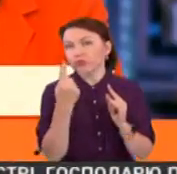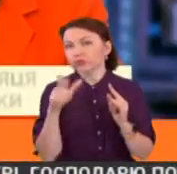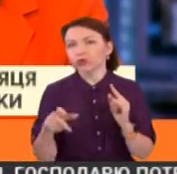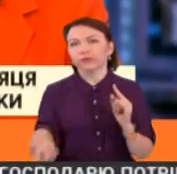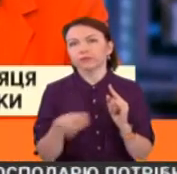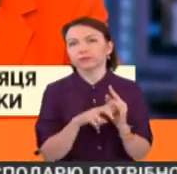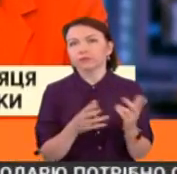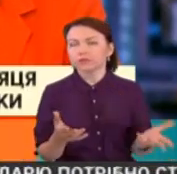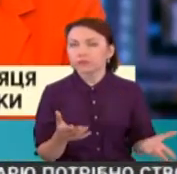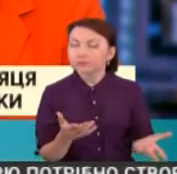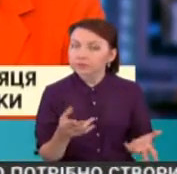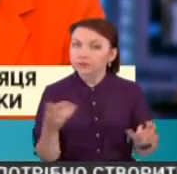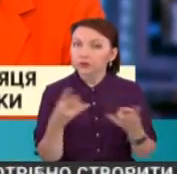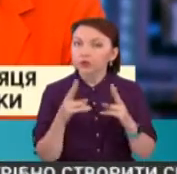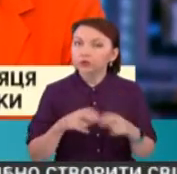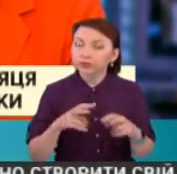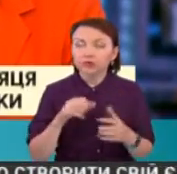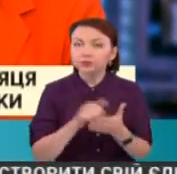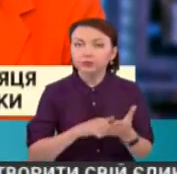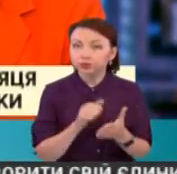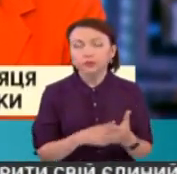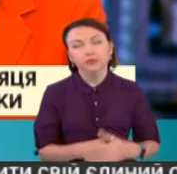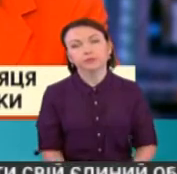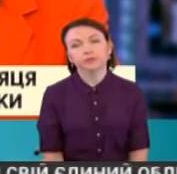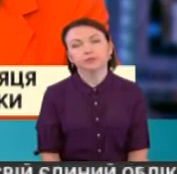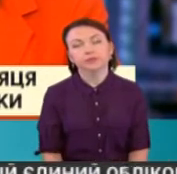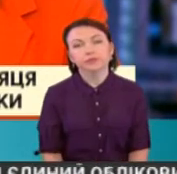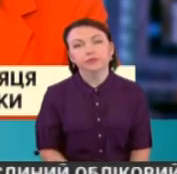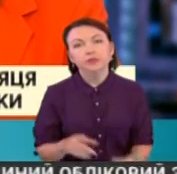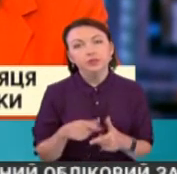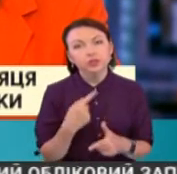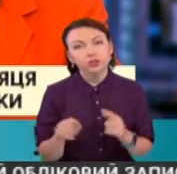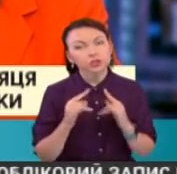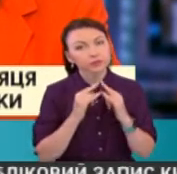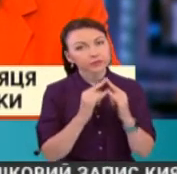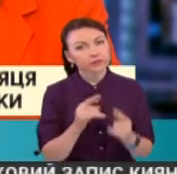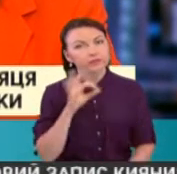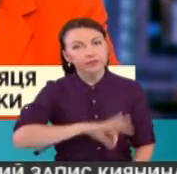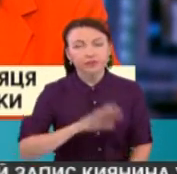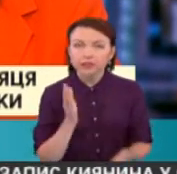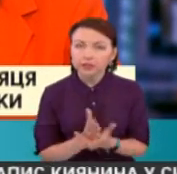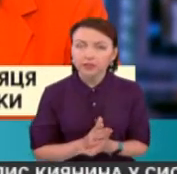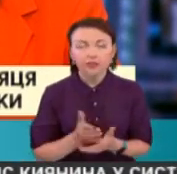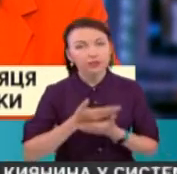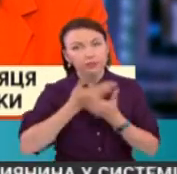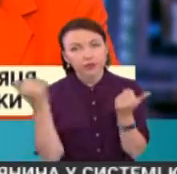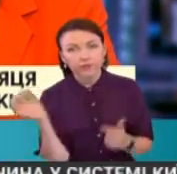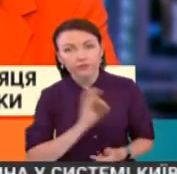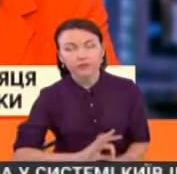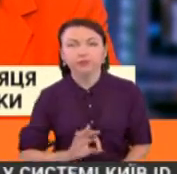Тут треба розбиратися з причинами. Чи ці перевезення рентабельні, чи вони не